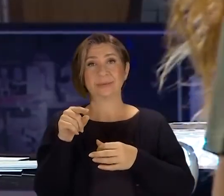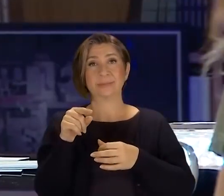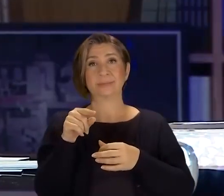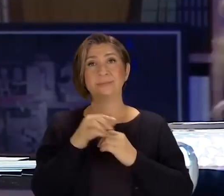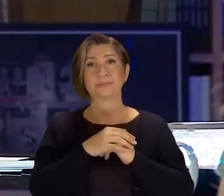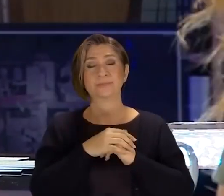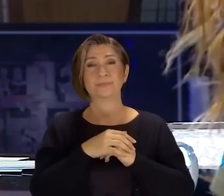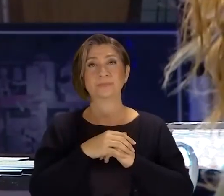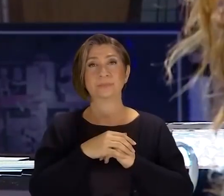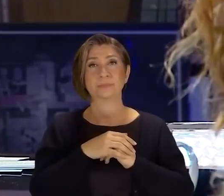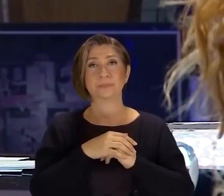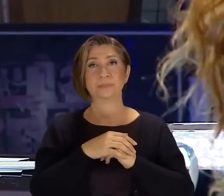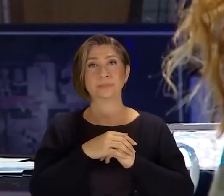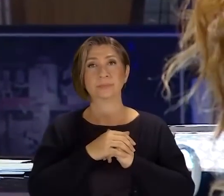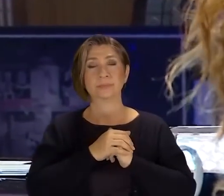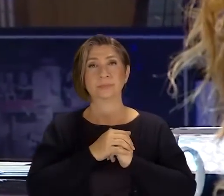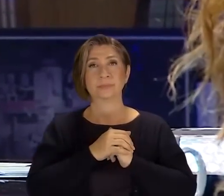insanın kimi...